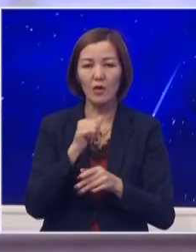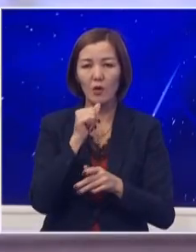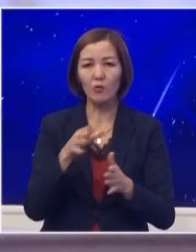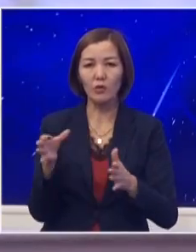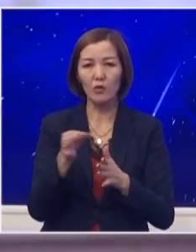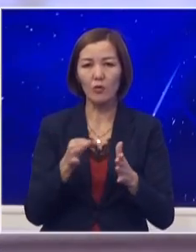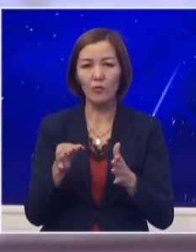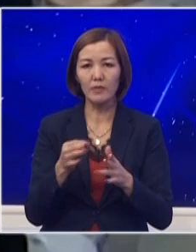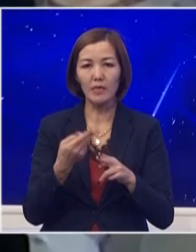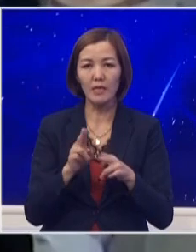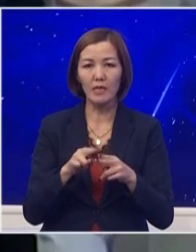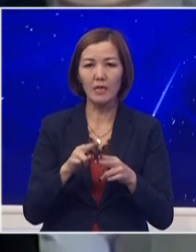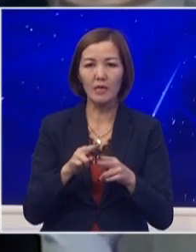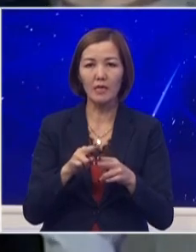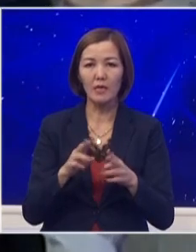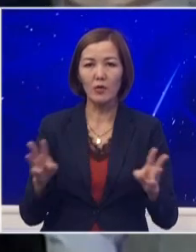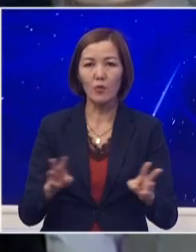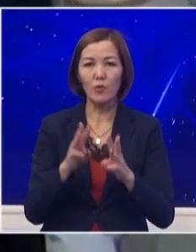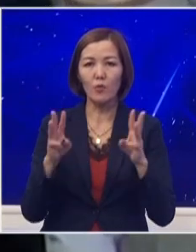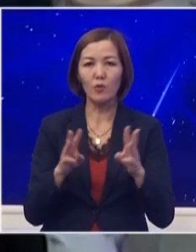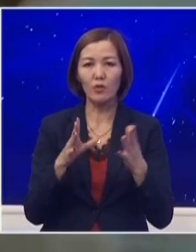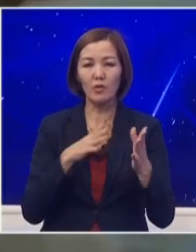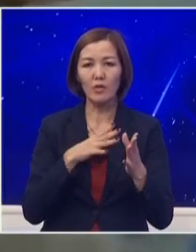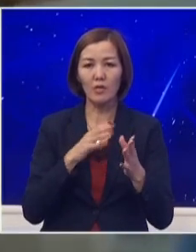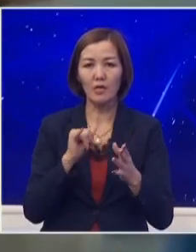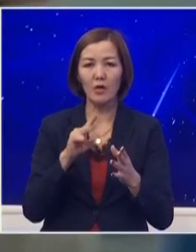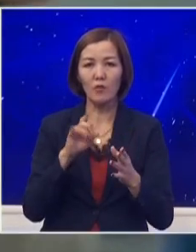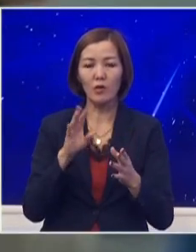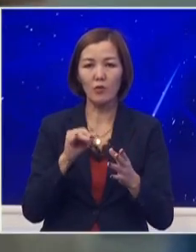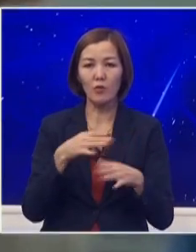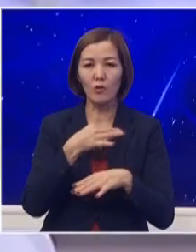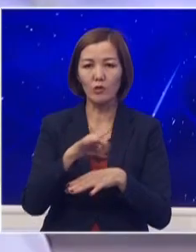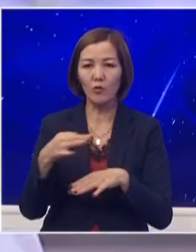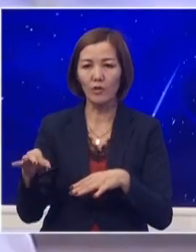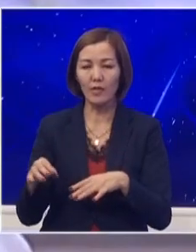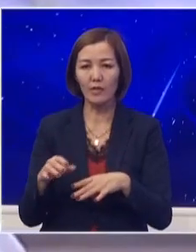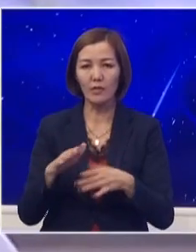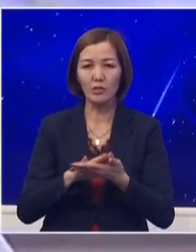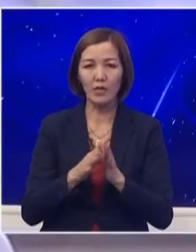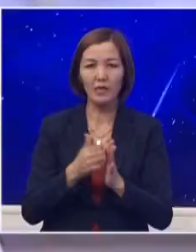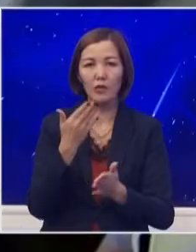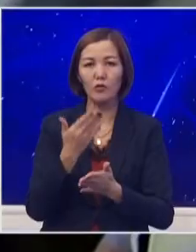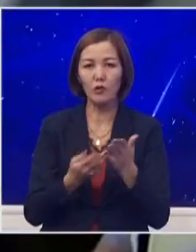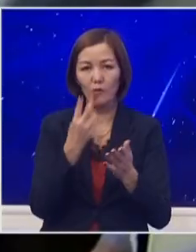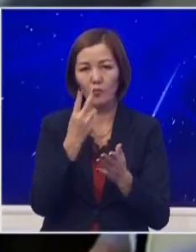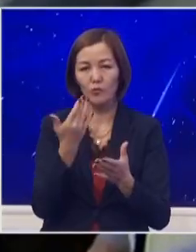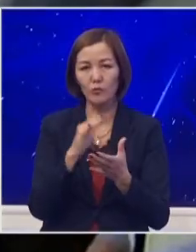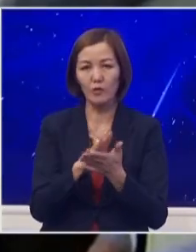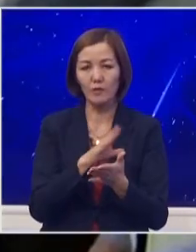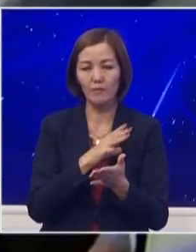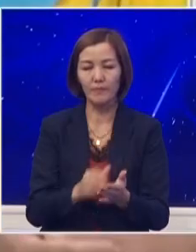келіп, ең алдымен осы өрт шалған Әулиекөл ауданының жағдайын білу үшін сіздерге ең алдымен келіп